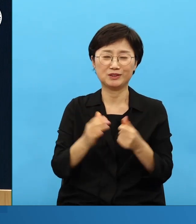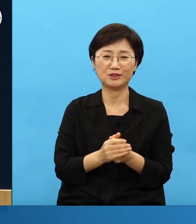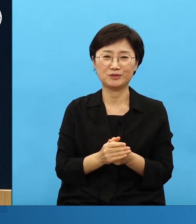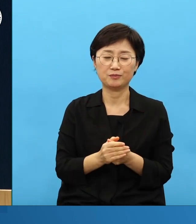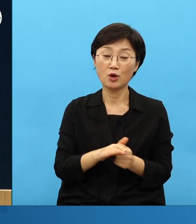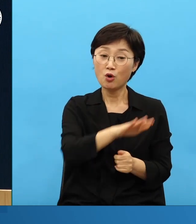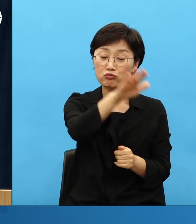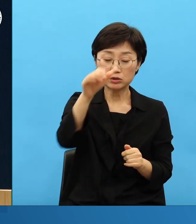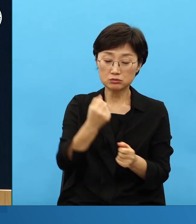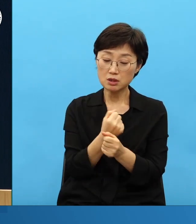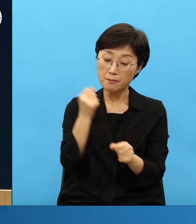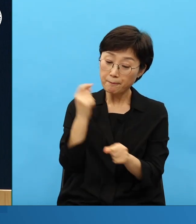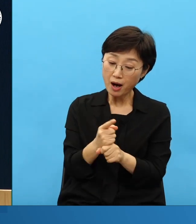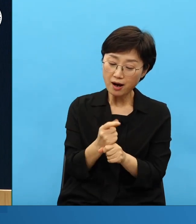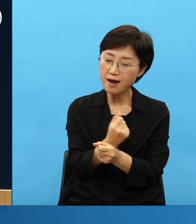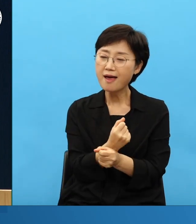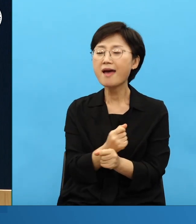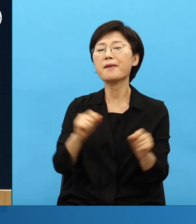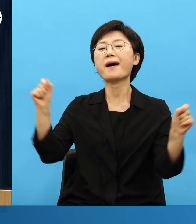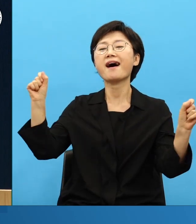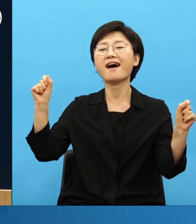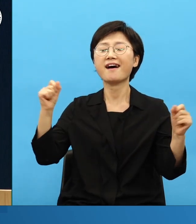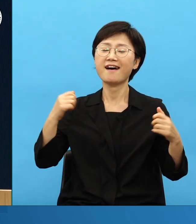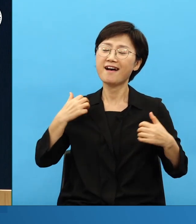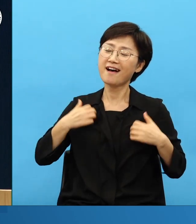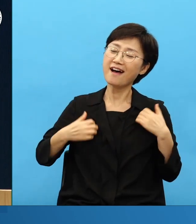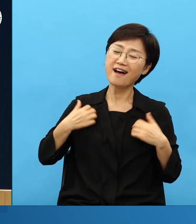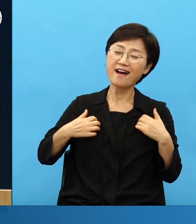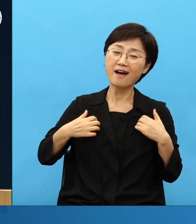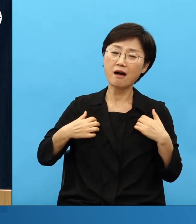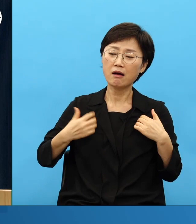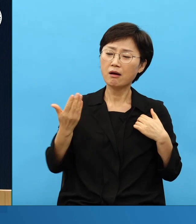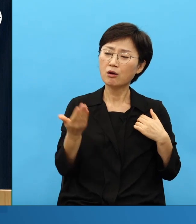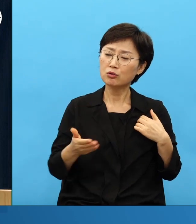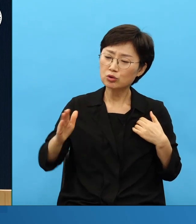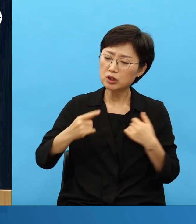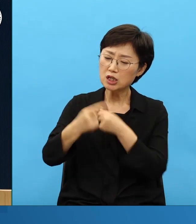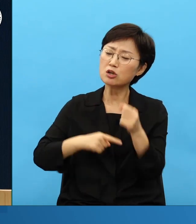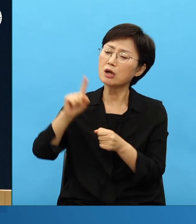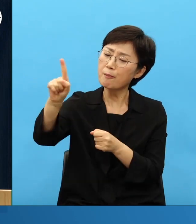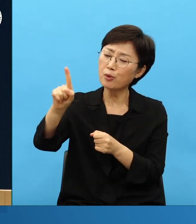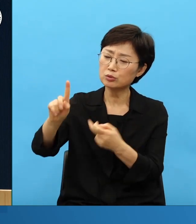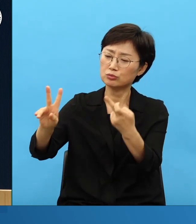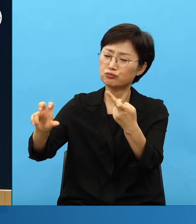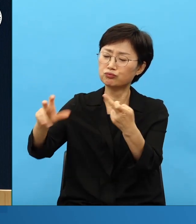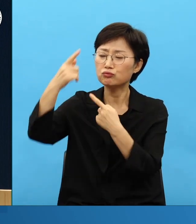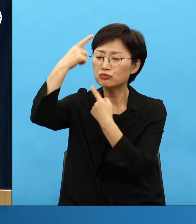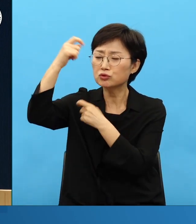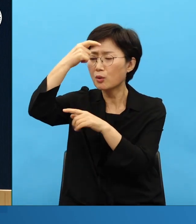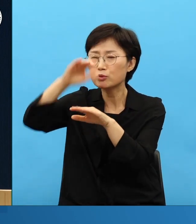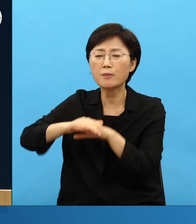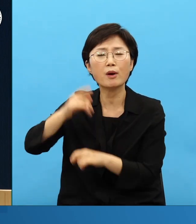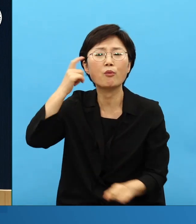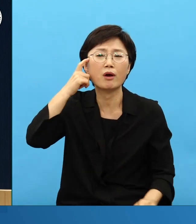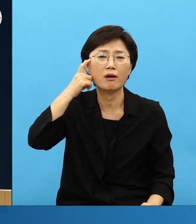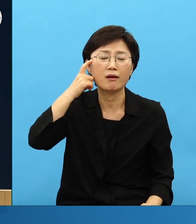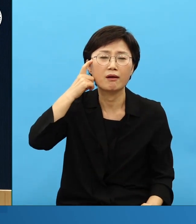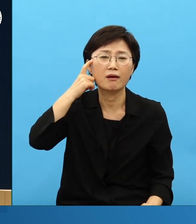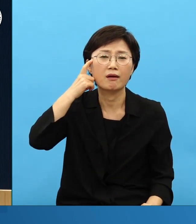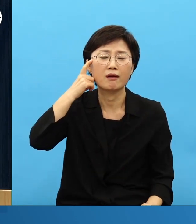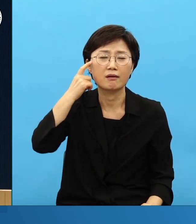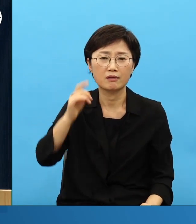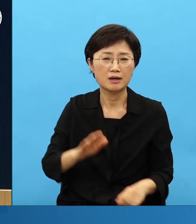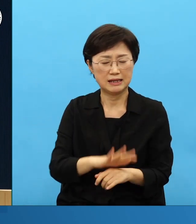늘 해방돼 있는데 해방 기념일 왜 지킵니까? And you know, why do we celebrate Liberation Day? When we've already been liberated, we're all set free already. Why do